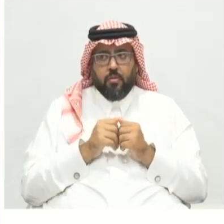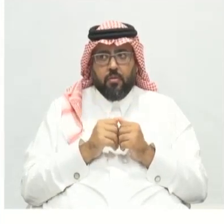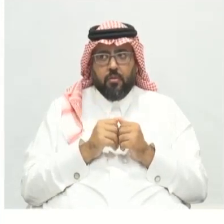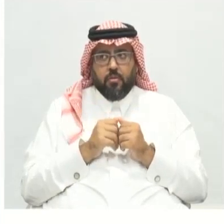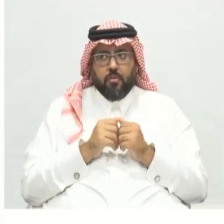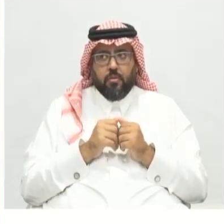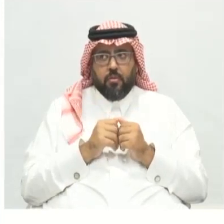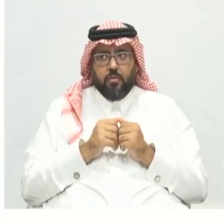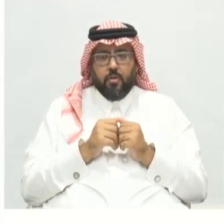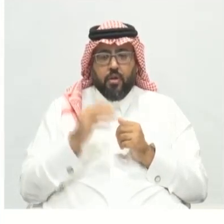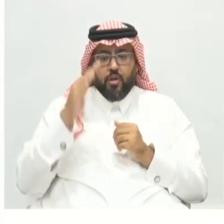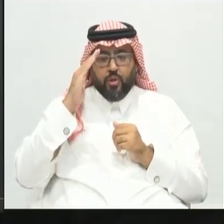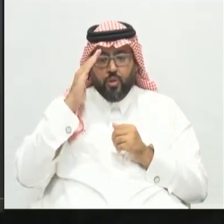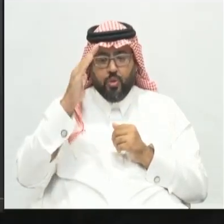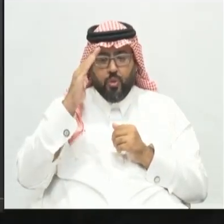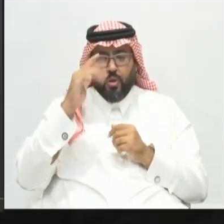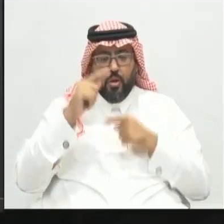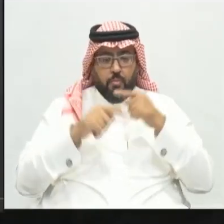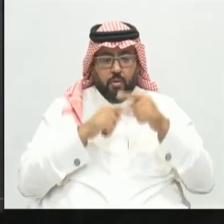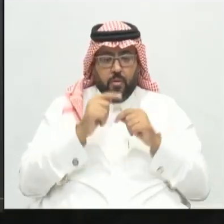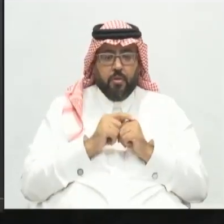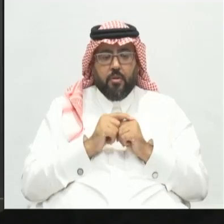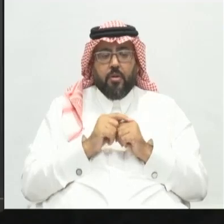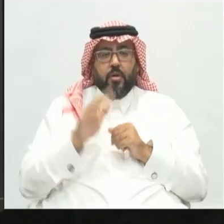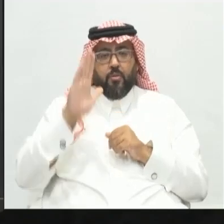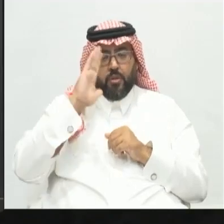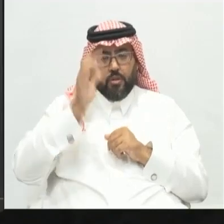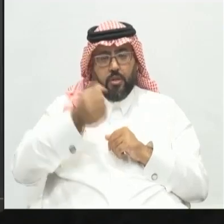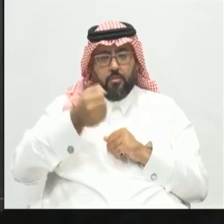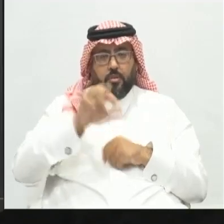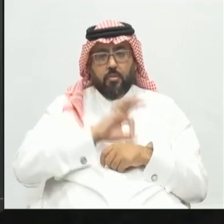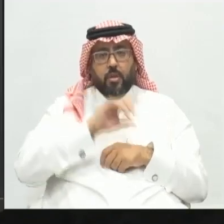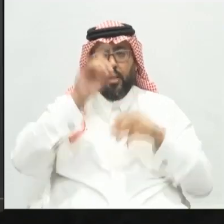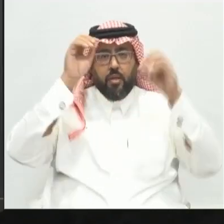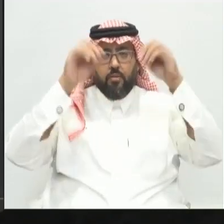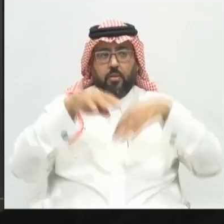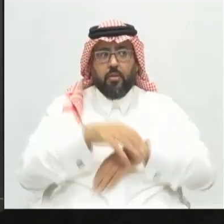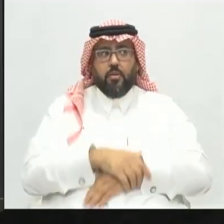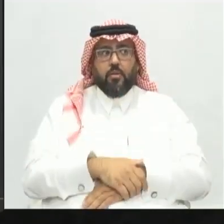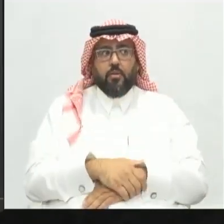الانتاج شكرا شرا لكم على حسن متابعتكم والسلام عليكم ورحمه الله وبركاته